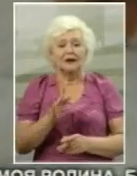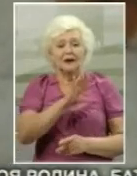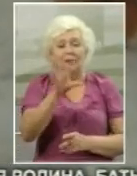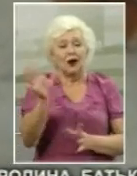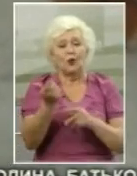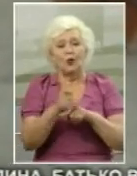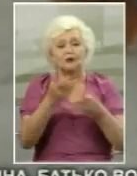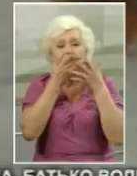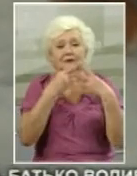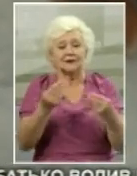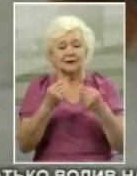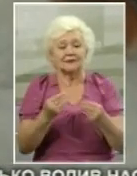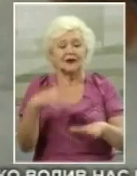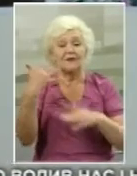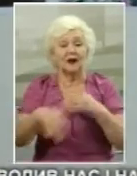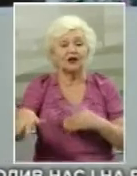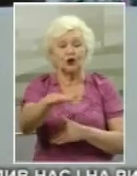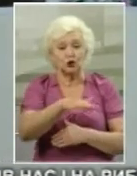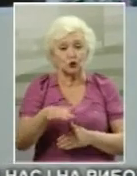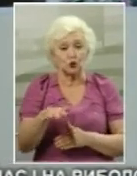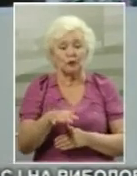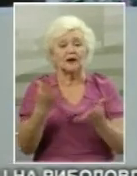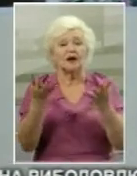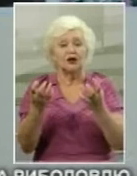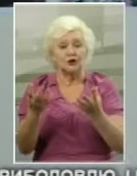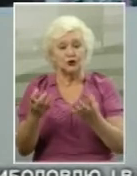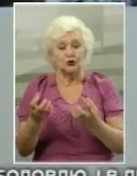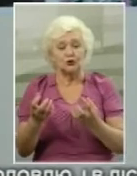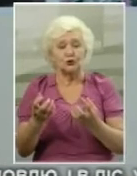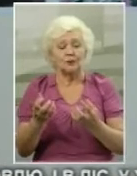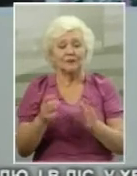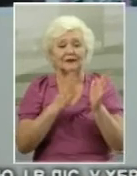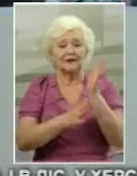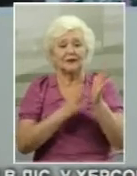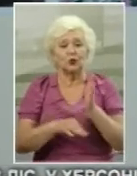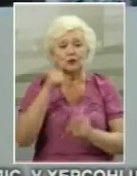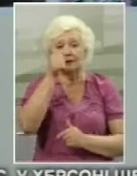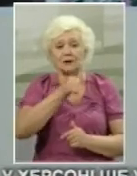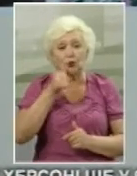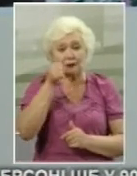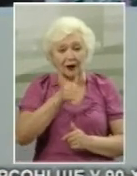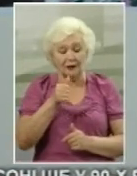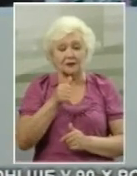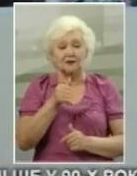очень красивыми. В Херсоне еще в 90-х годах